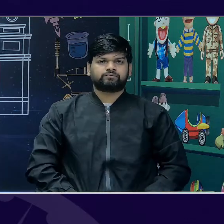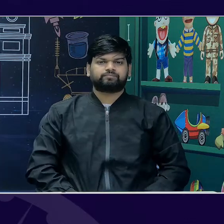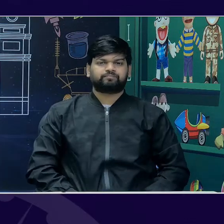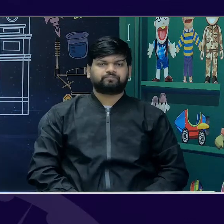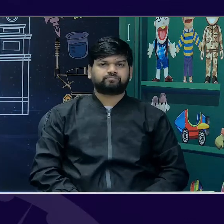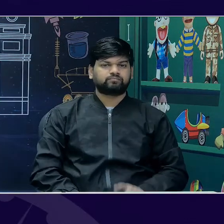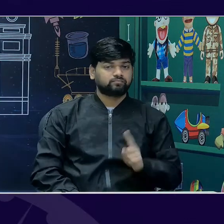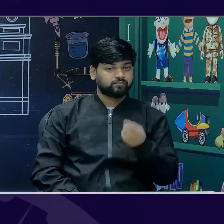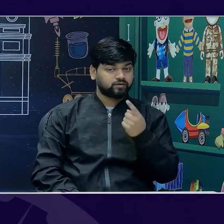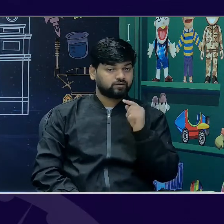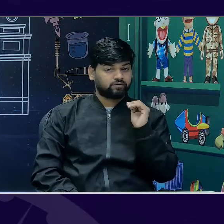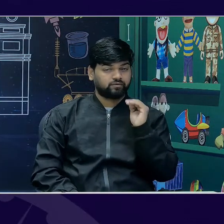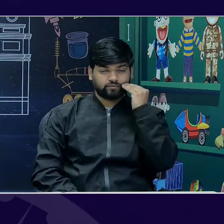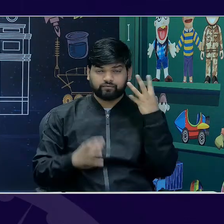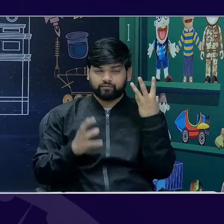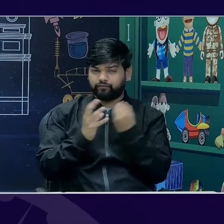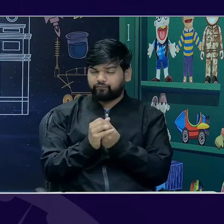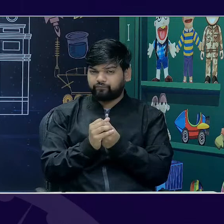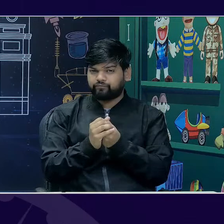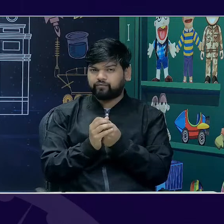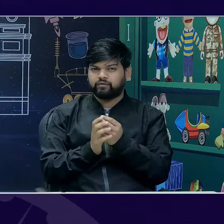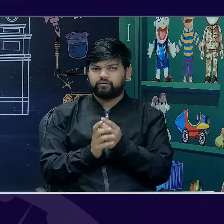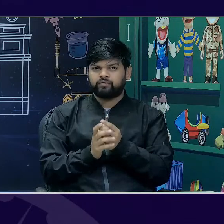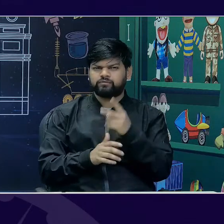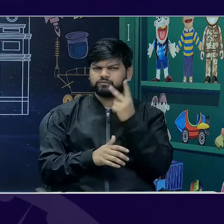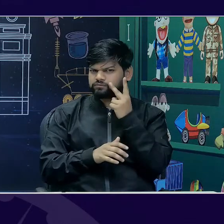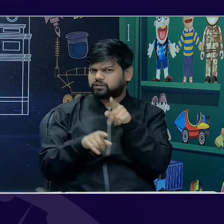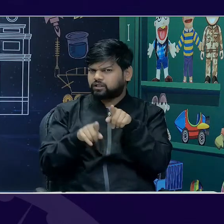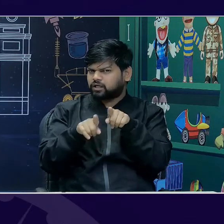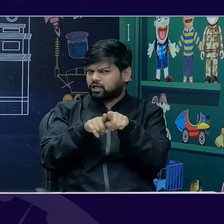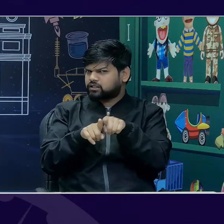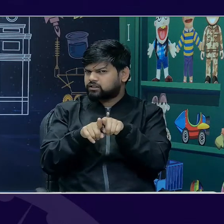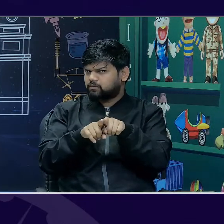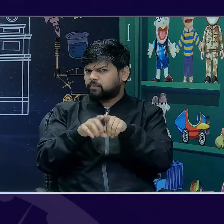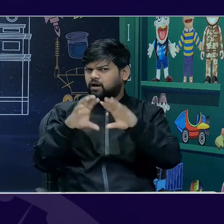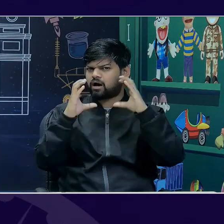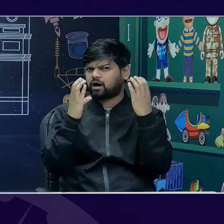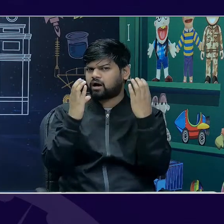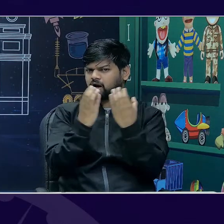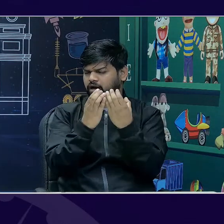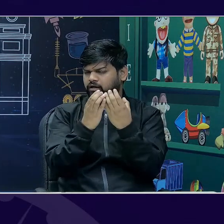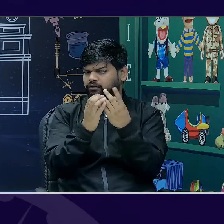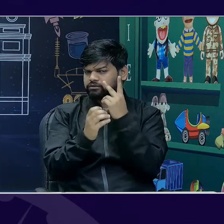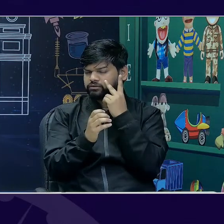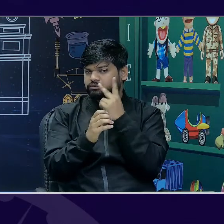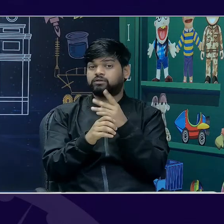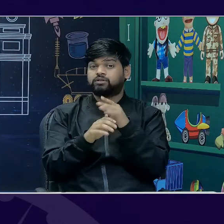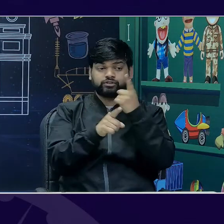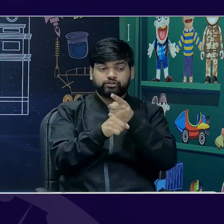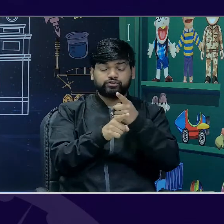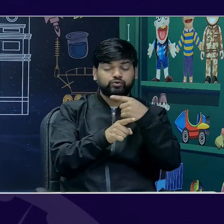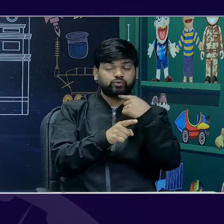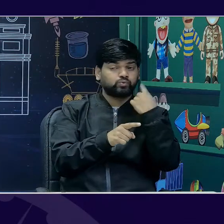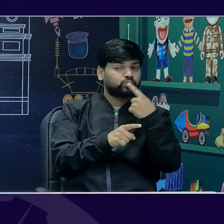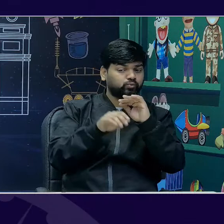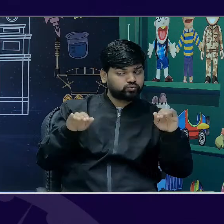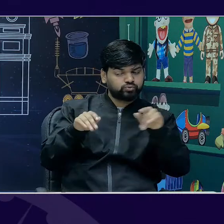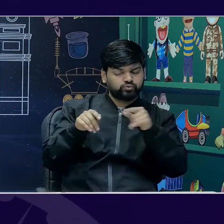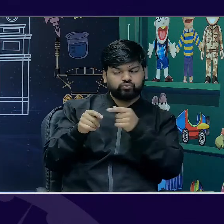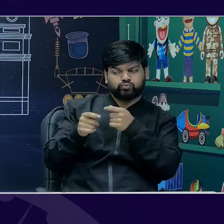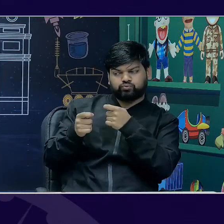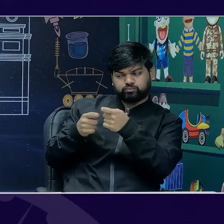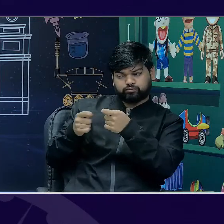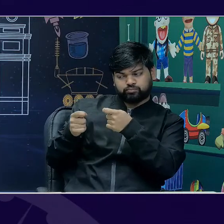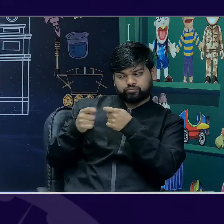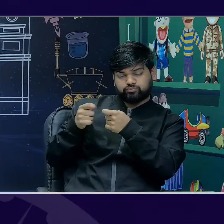at the classrooms, you have teachers who are managing these students. So आप उस केस में